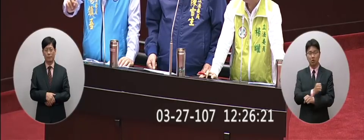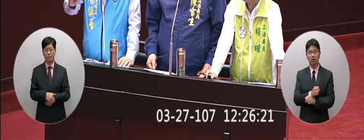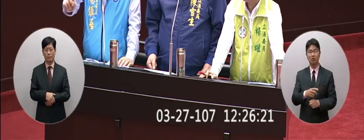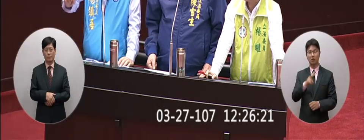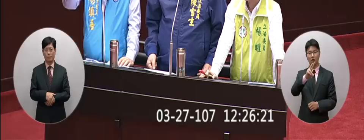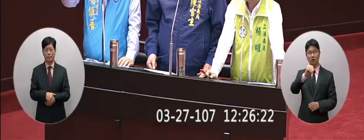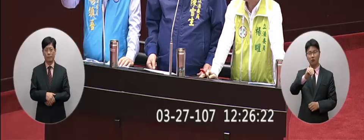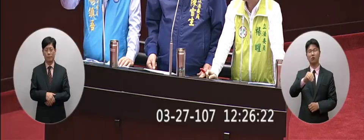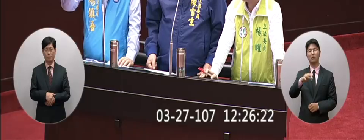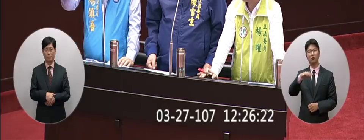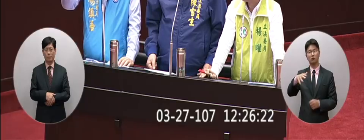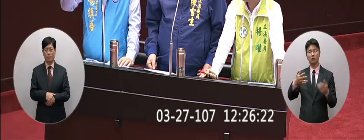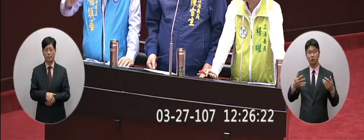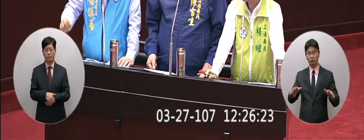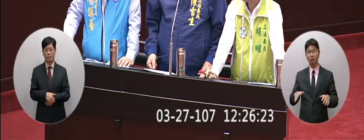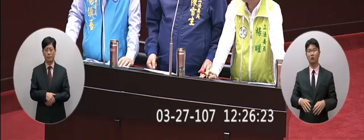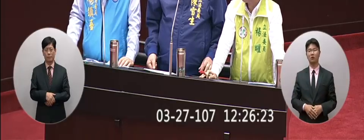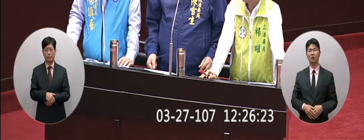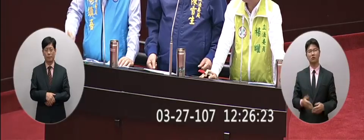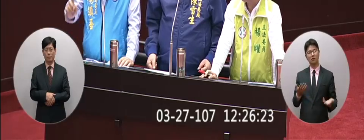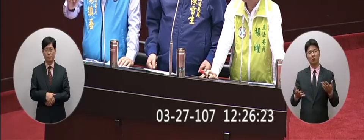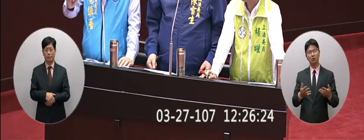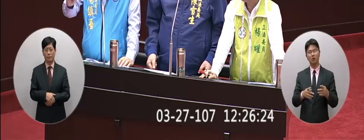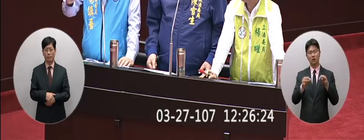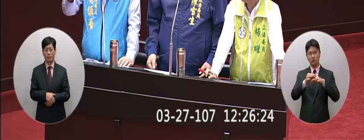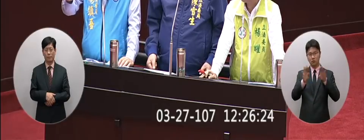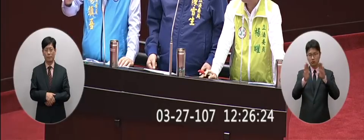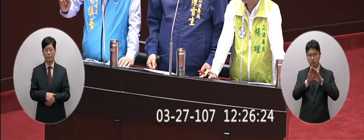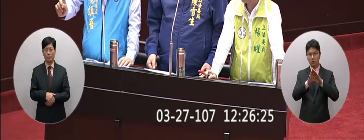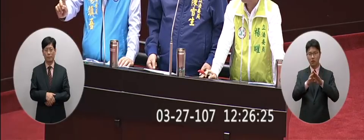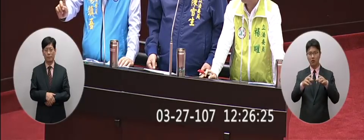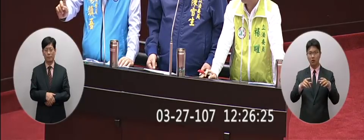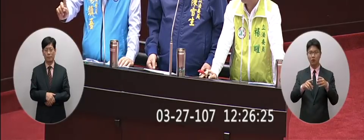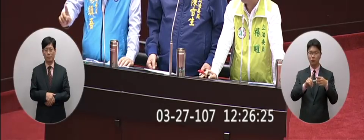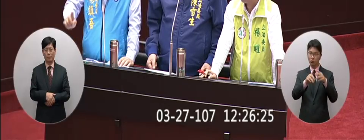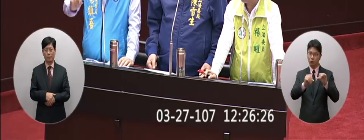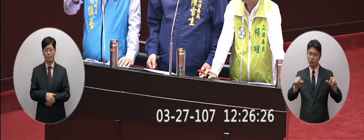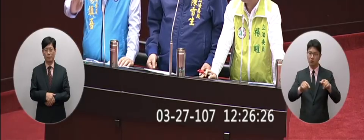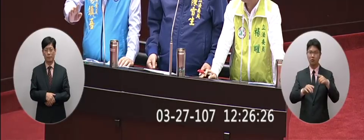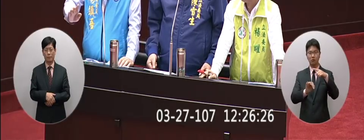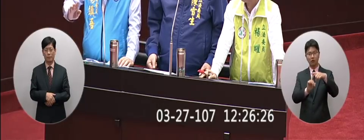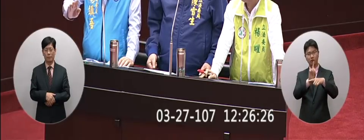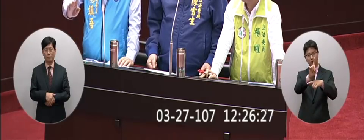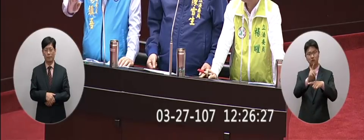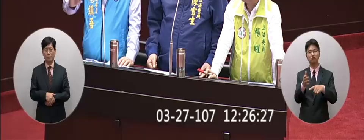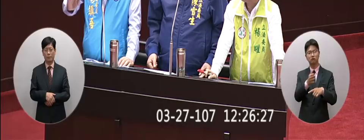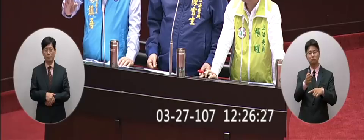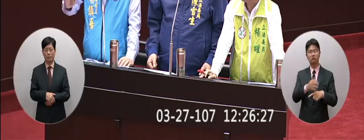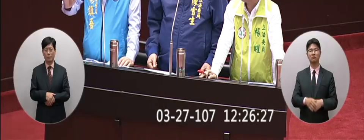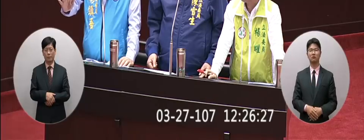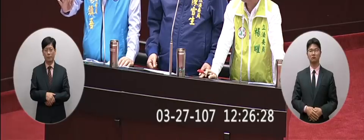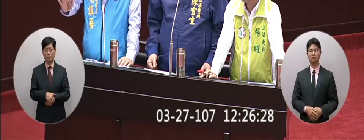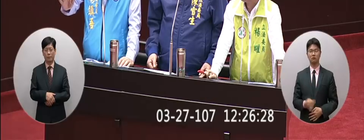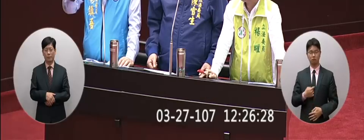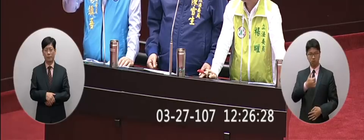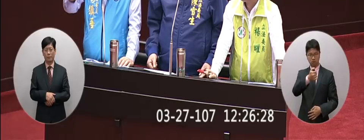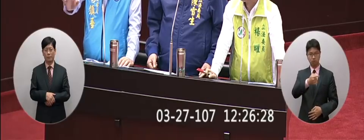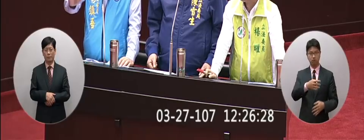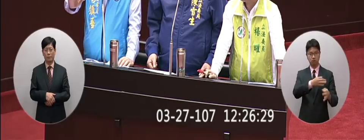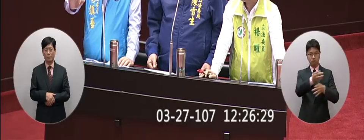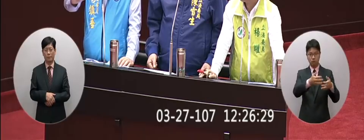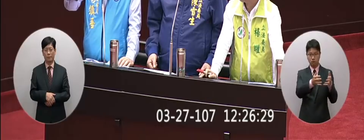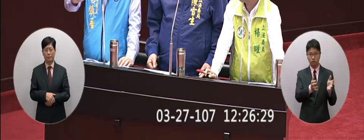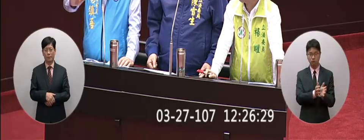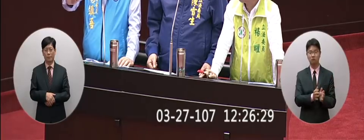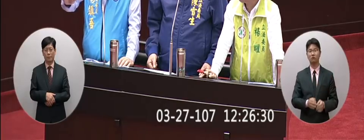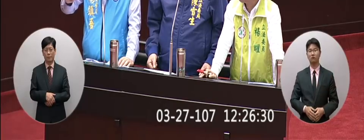将近金门面积的1%，将近金门面积的1%。那在这边呢，我是谢谢经济部，因为这